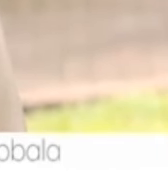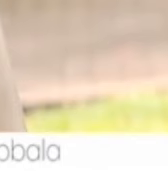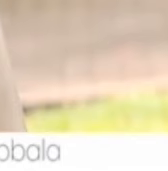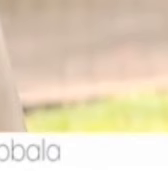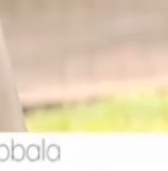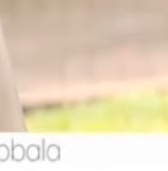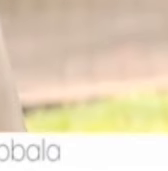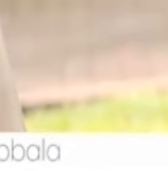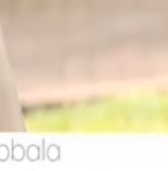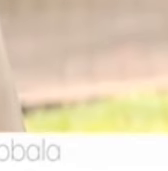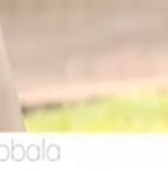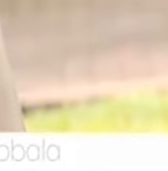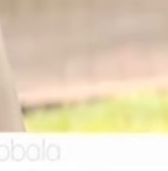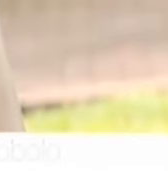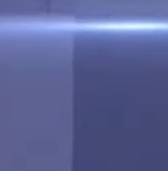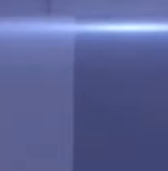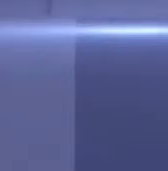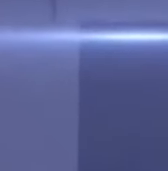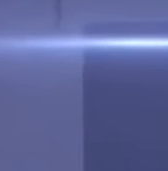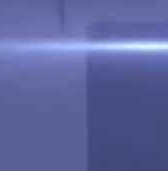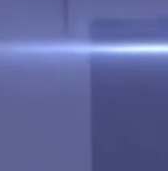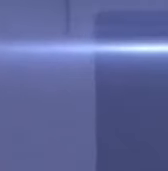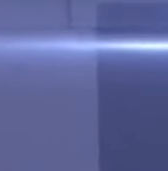nga beddira nsenene.